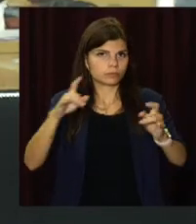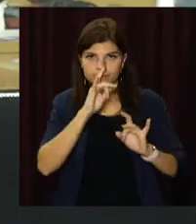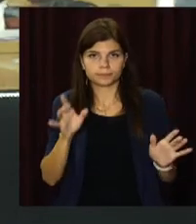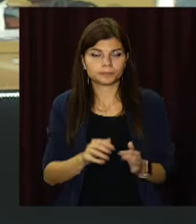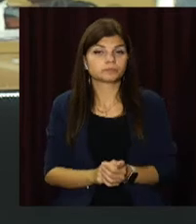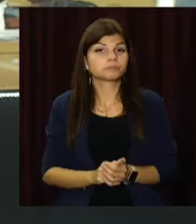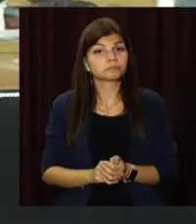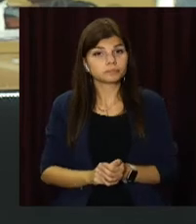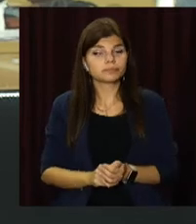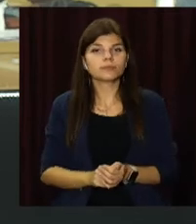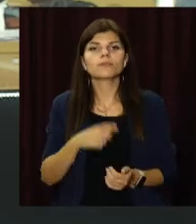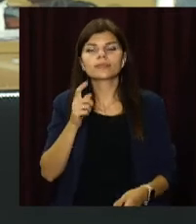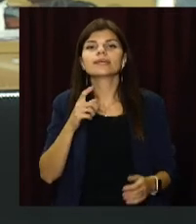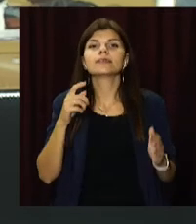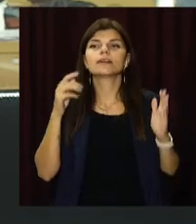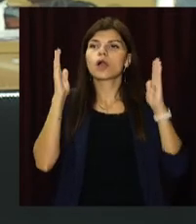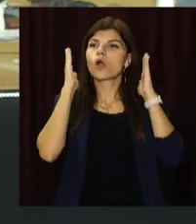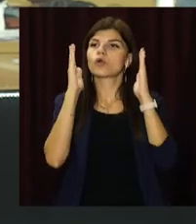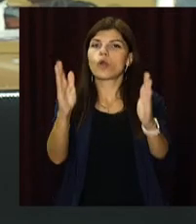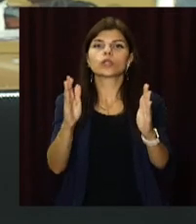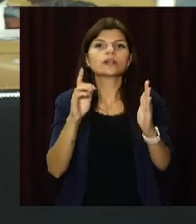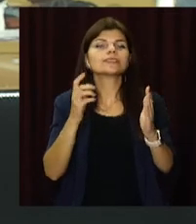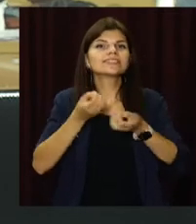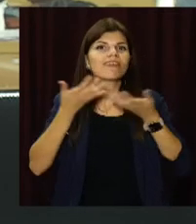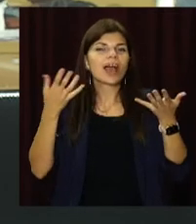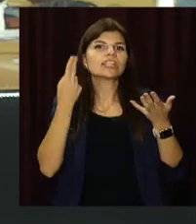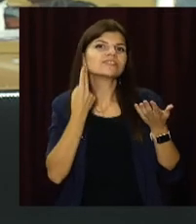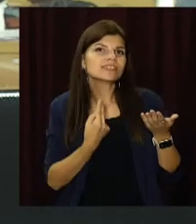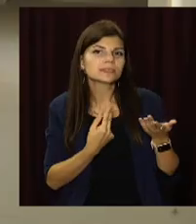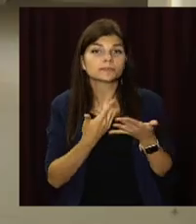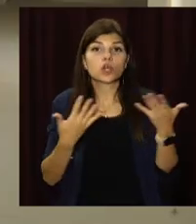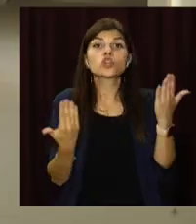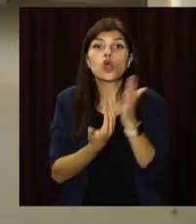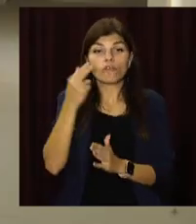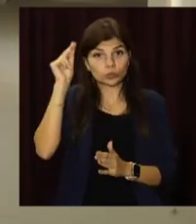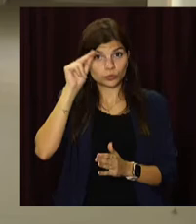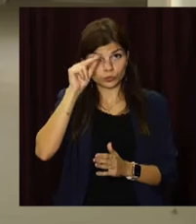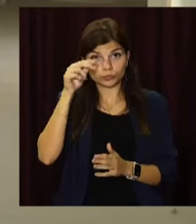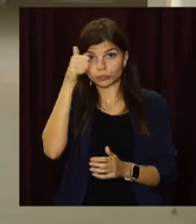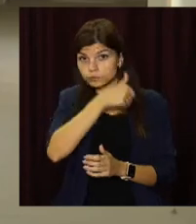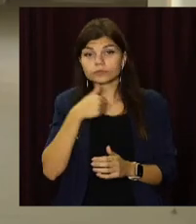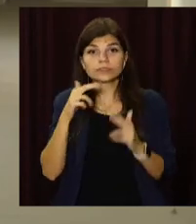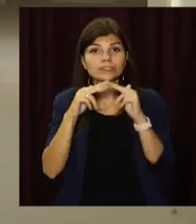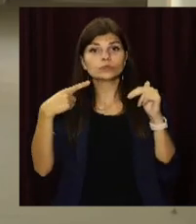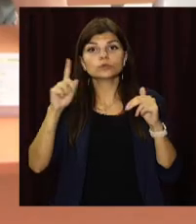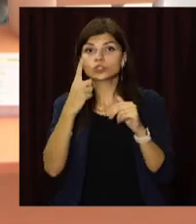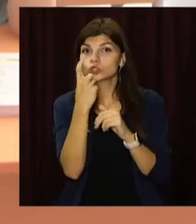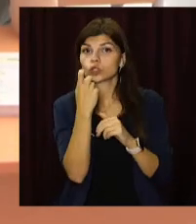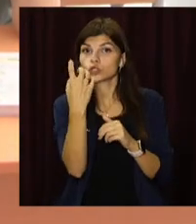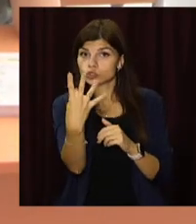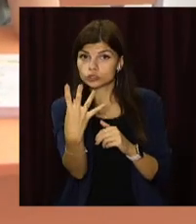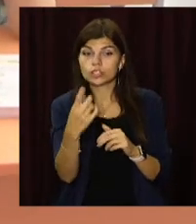Світлі коридори, яскраві і комфортні класи, сучасне обладнання. Новий навчальний рік учні Дніпровської школи номер